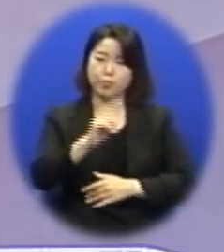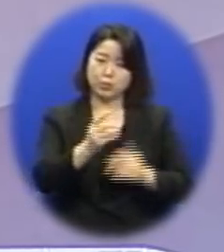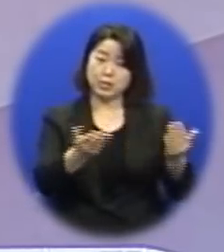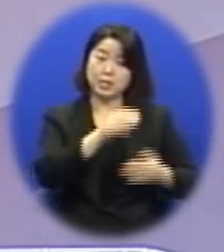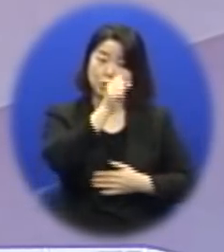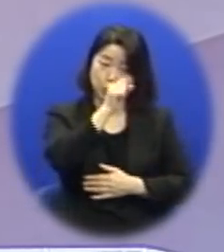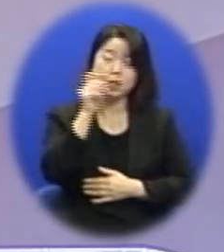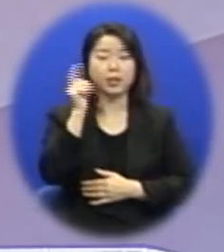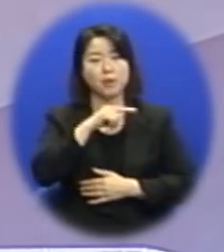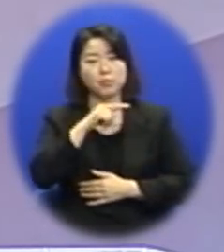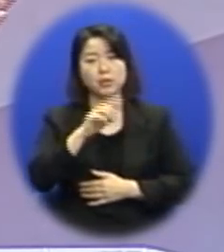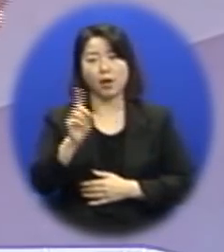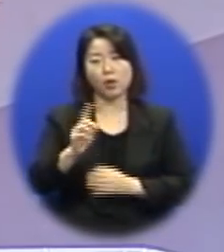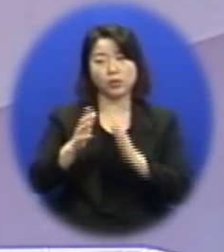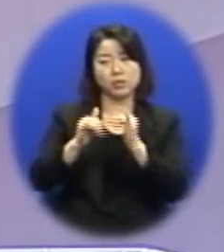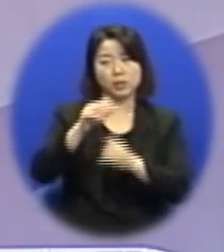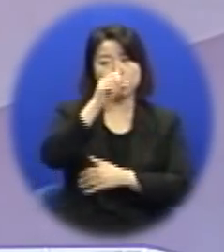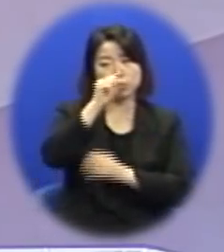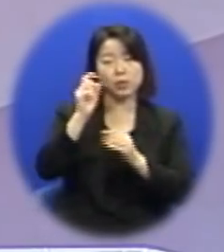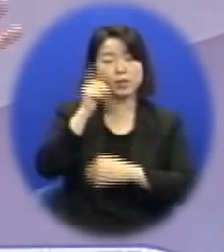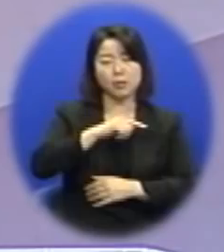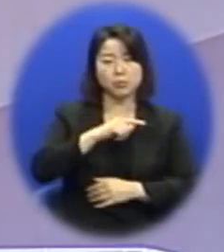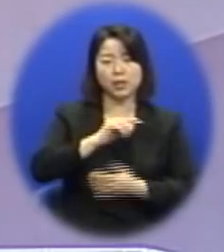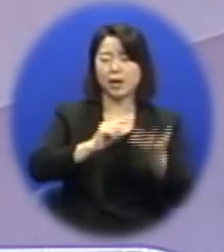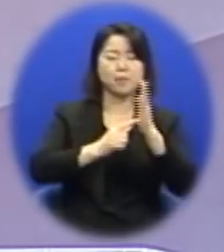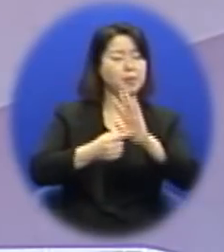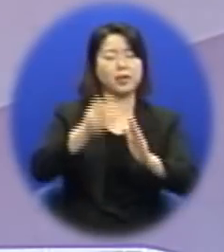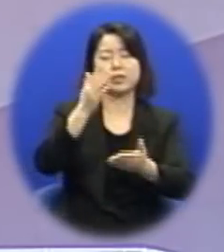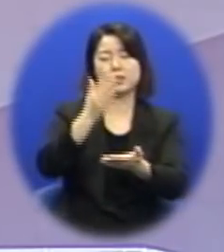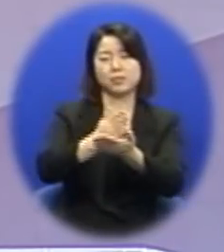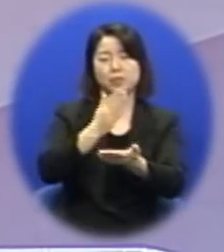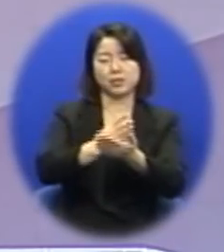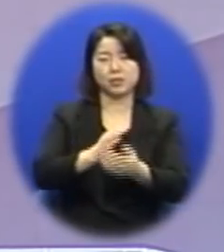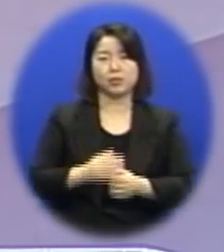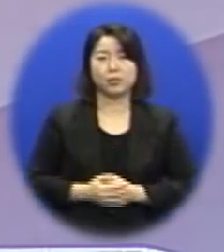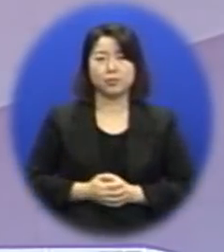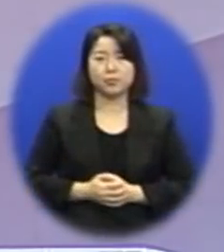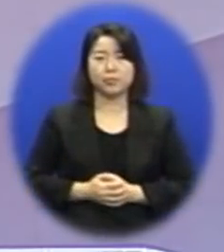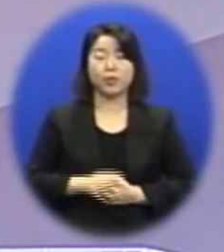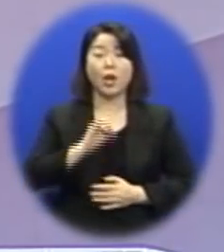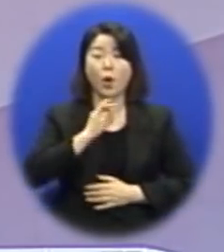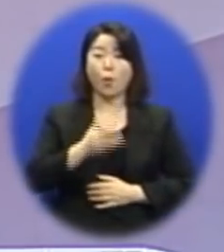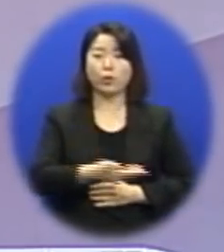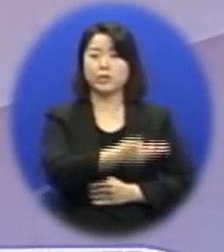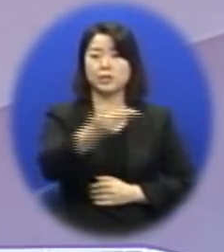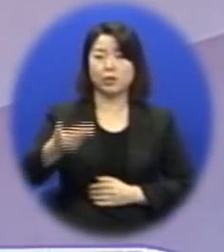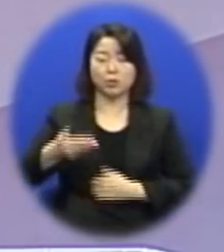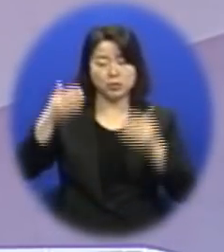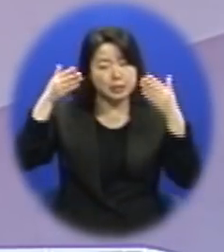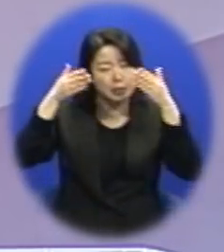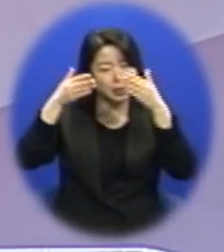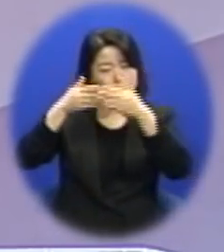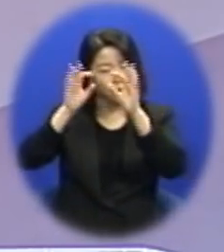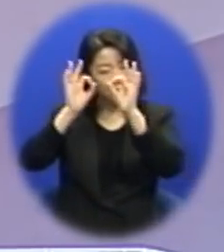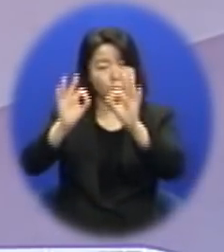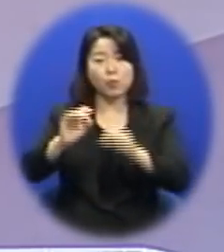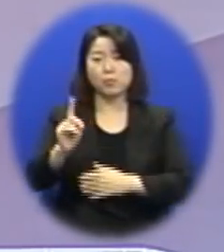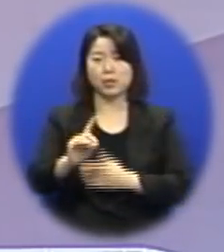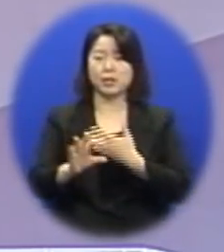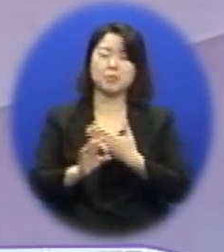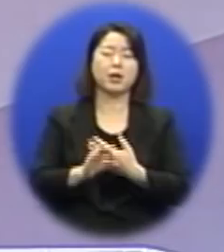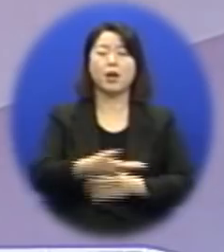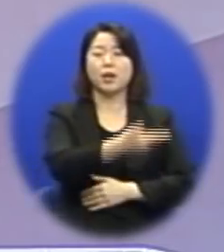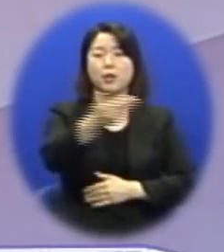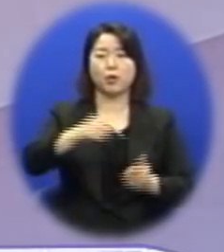나쁘다 어떤 사람이 좋다 나쁘다 반응하지 마세요 오직 여러분이 주목할 것은 여러분